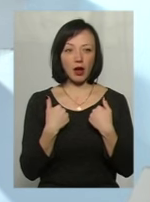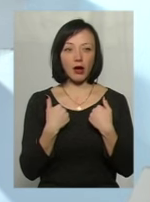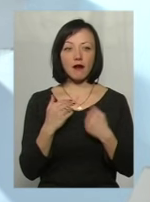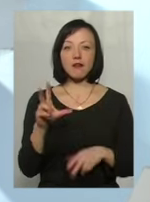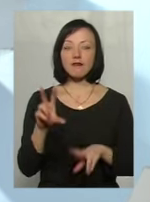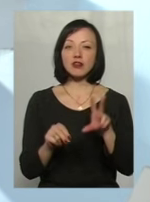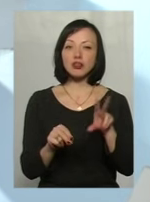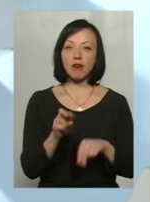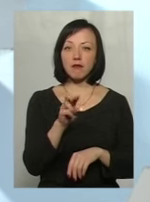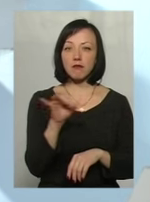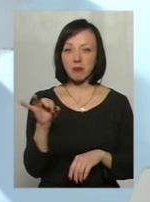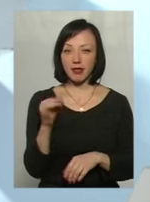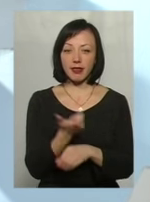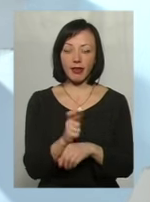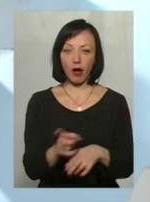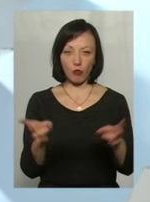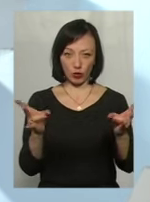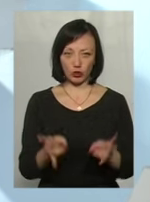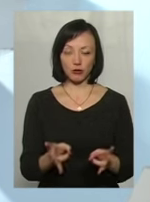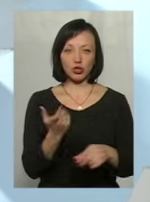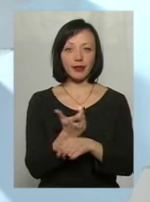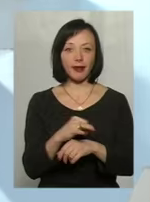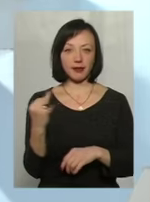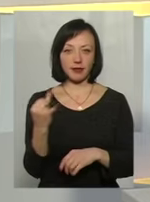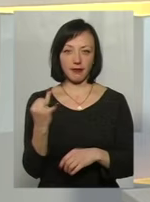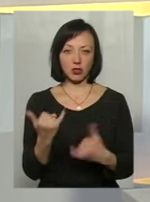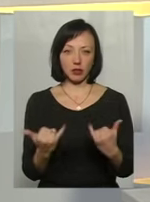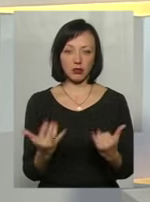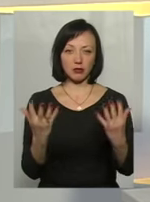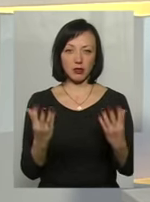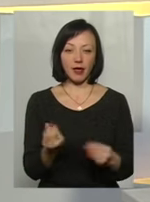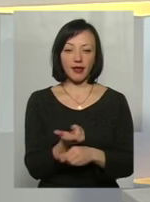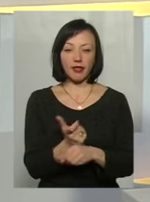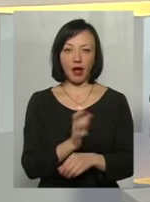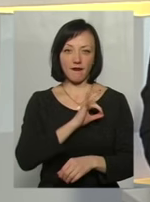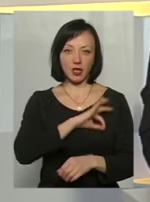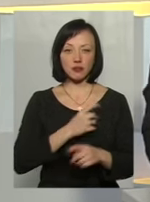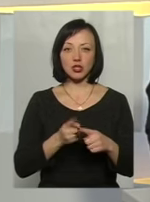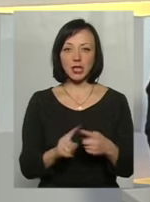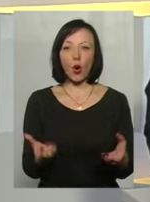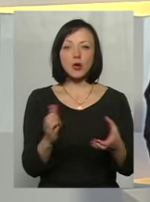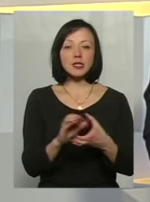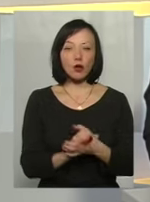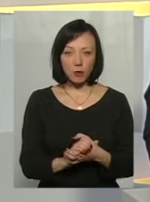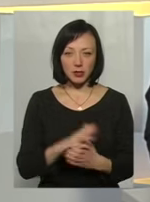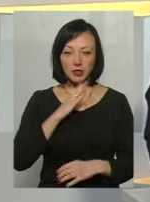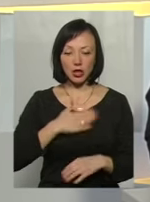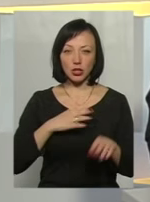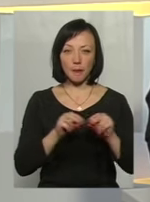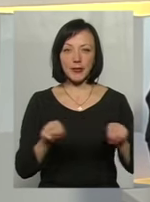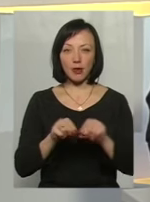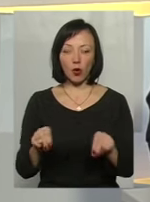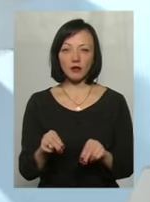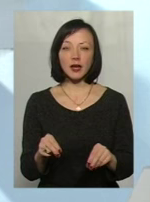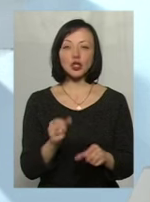вважав би, напевне, одним із найпотрібніших, найцікавіших на даний момент і найефективніших, це ознайомлення наших педагогів з